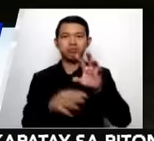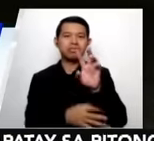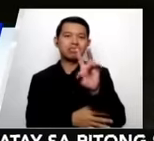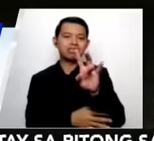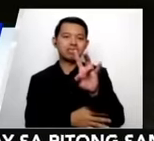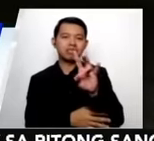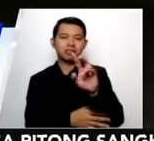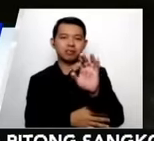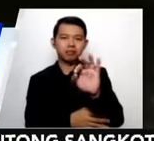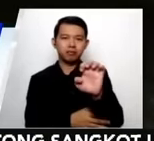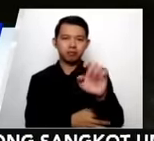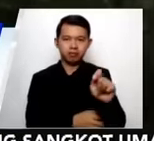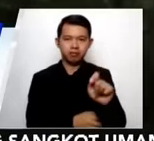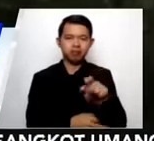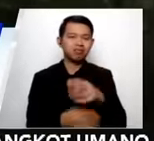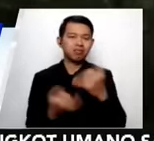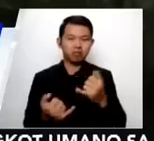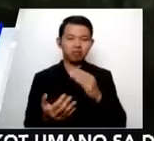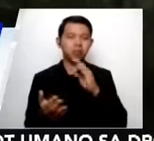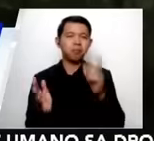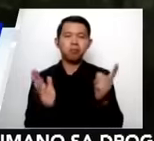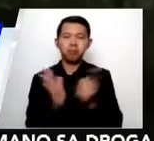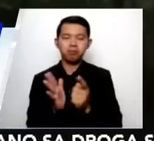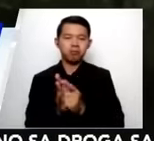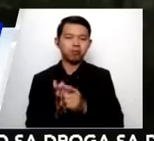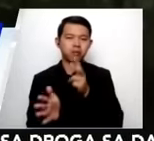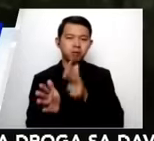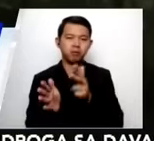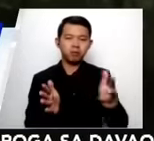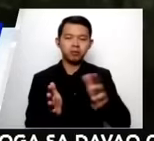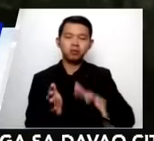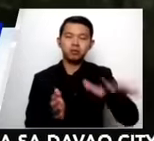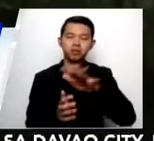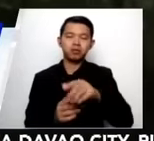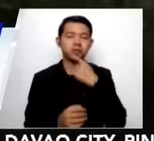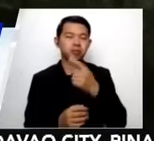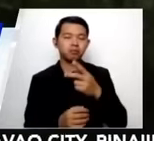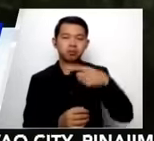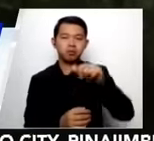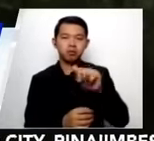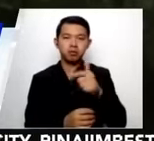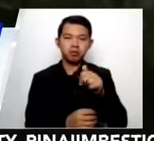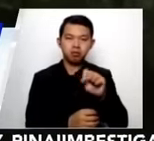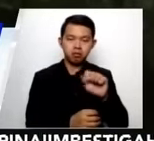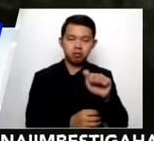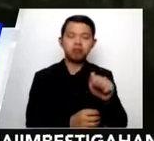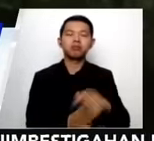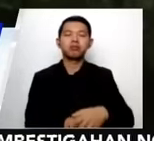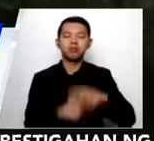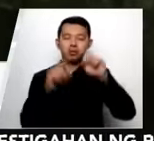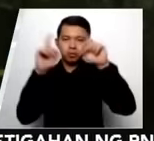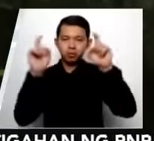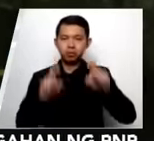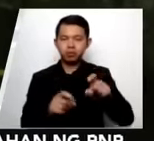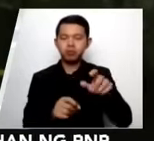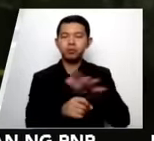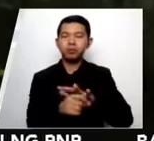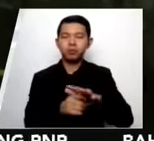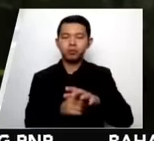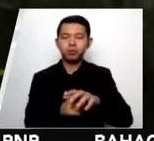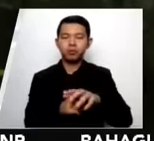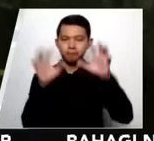pagpark doon. Ayon sa PAGASA, thunderstorm ang nagpaulan sa lungsod at sa iba pang lugar sa bansa kanina.